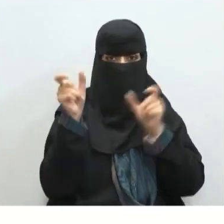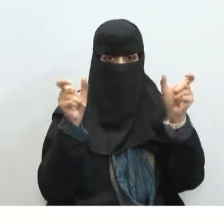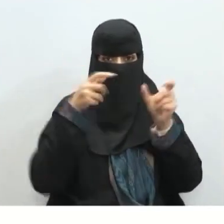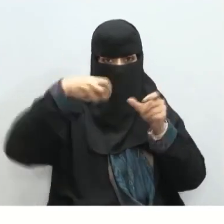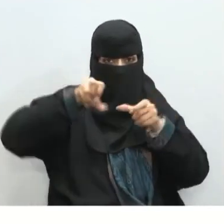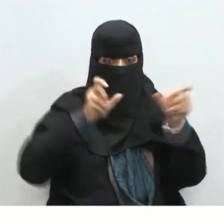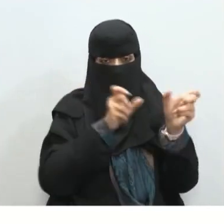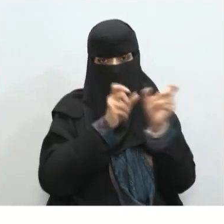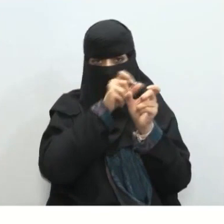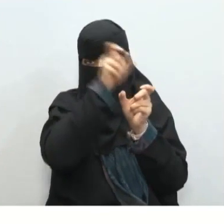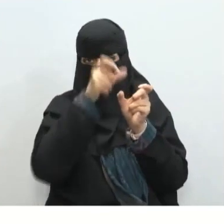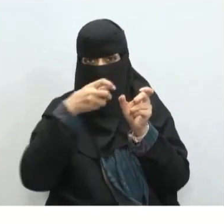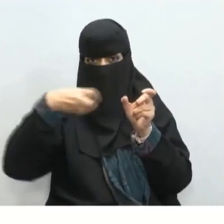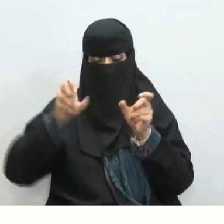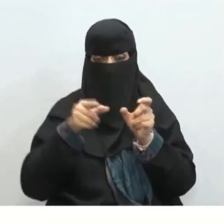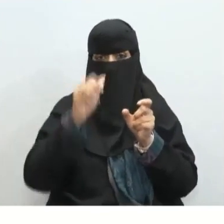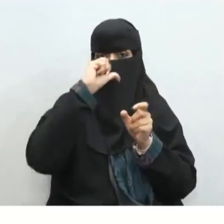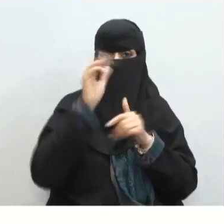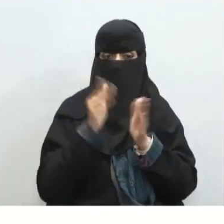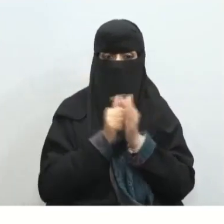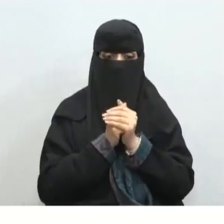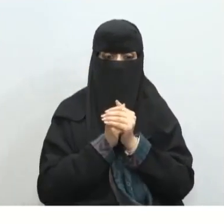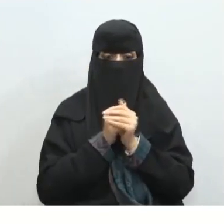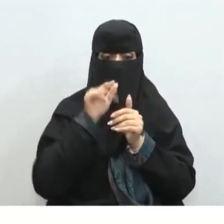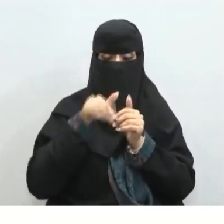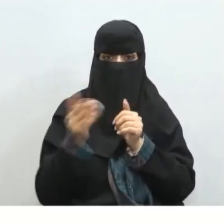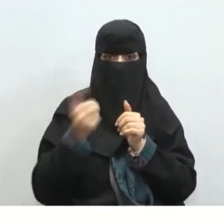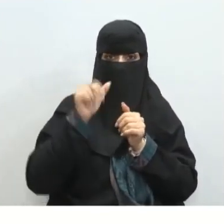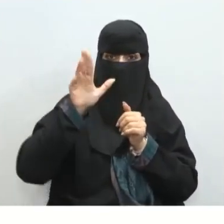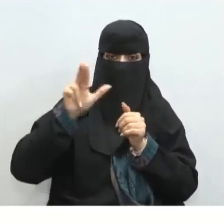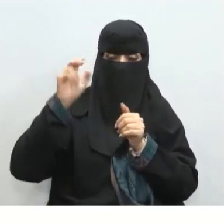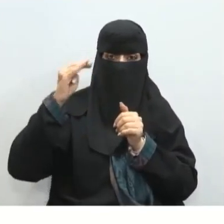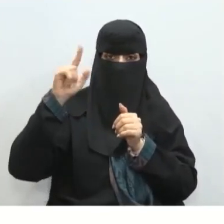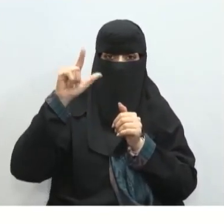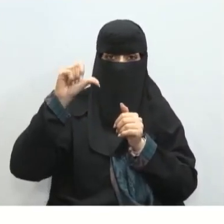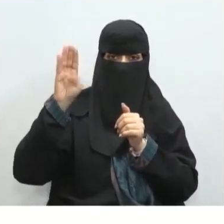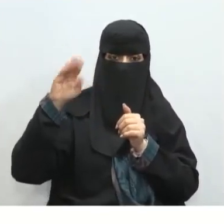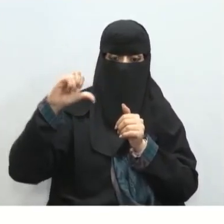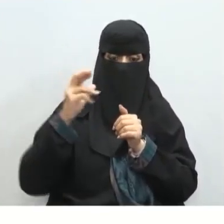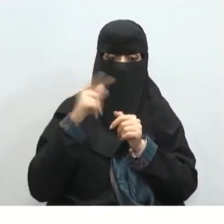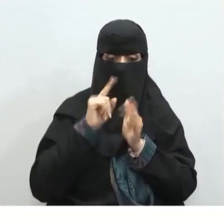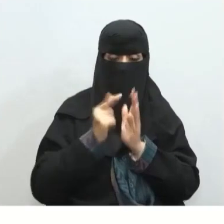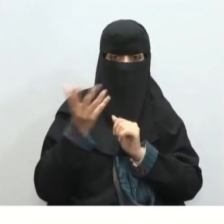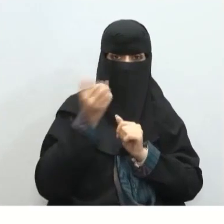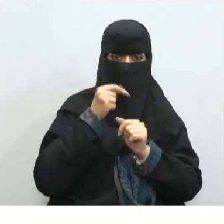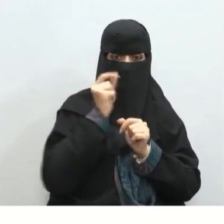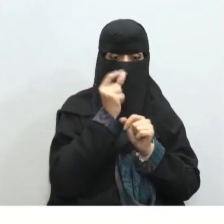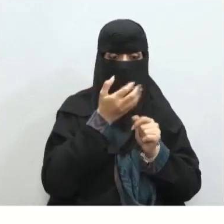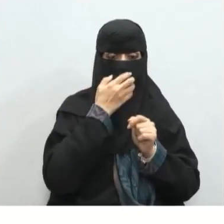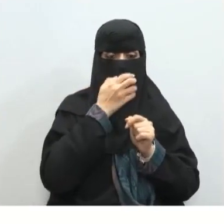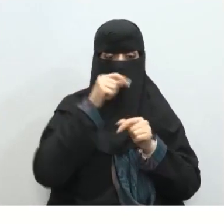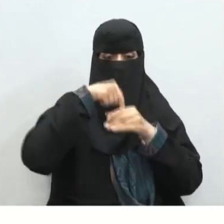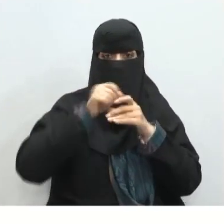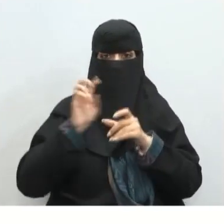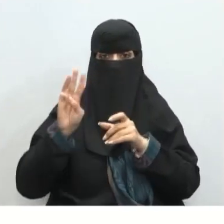ذرات الاكسجين في جزيء الماء يعد الجلوكوز مصدر ذرات الاكسجين في ثاني اكسيد الكربون اما مصدر